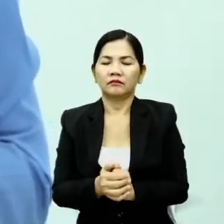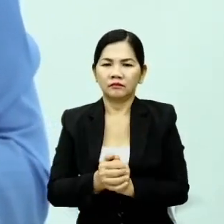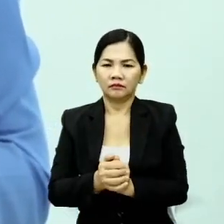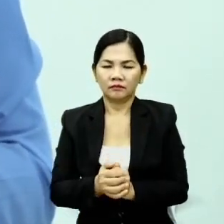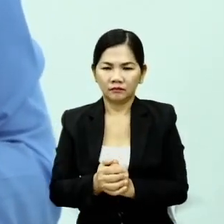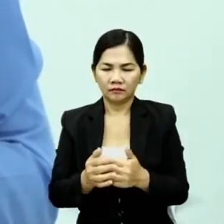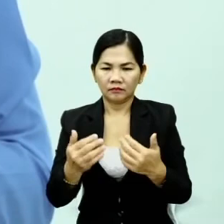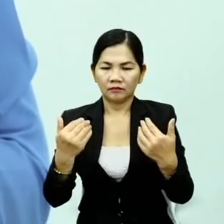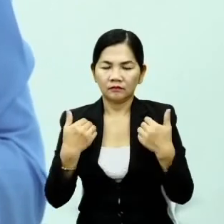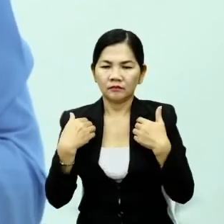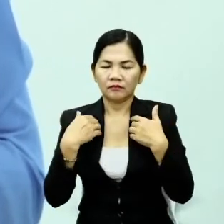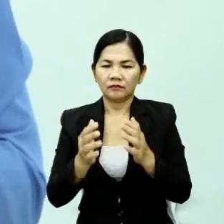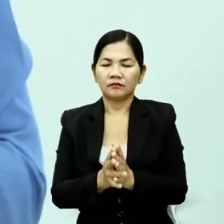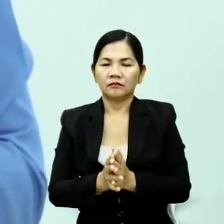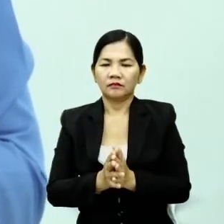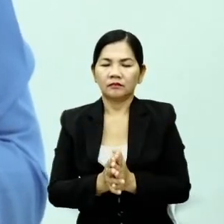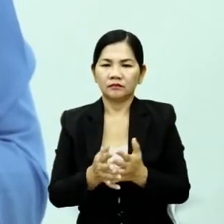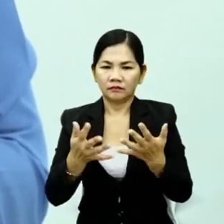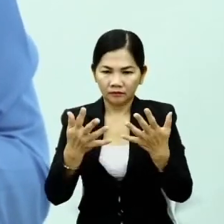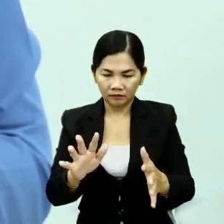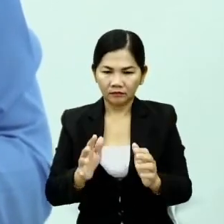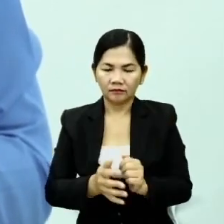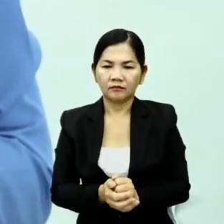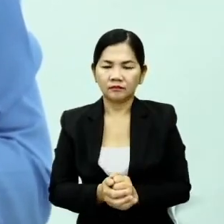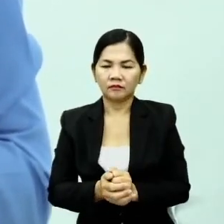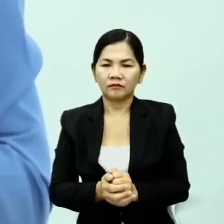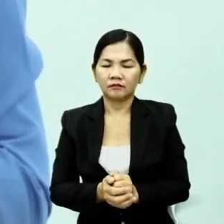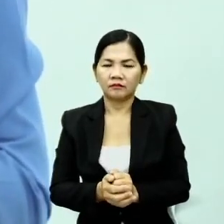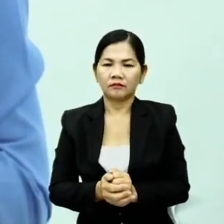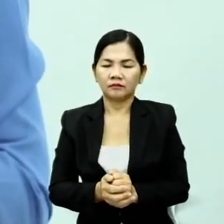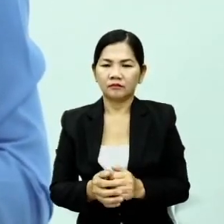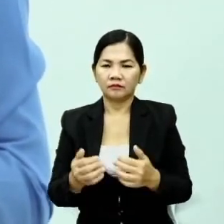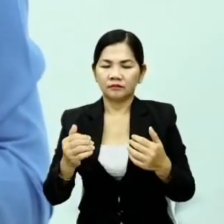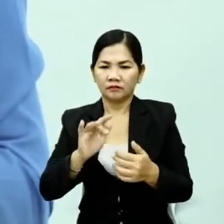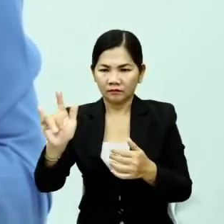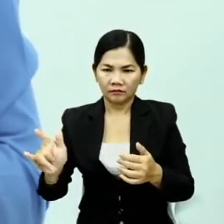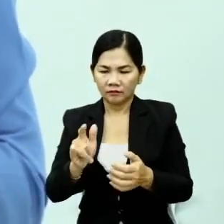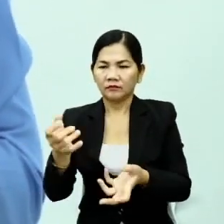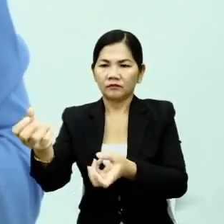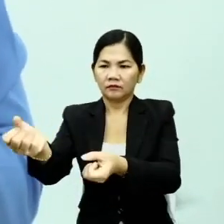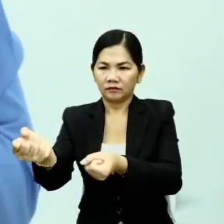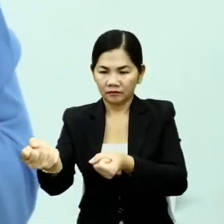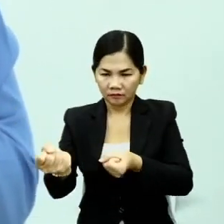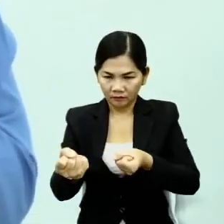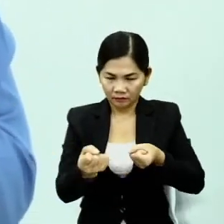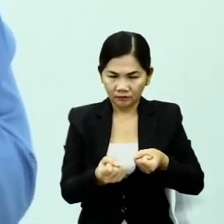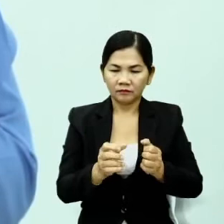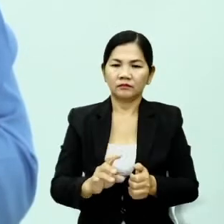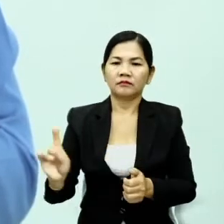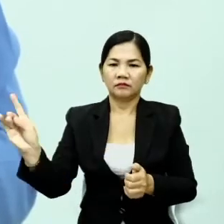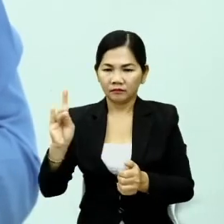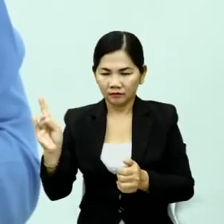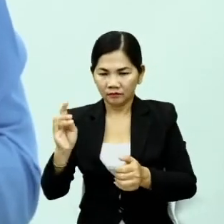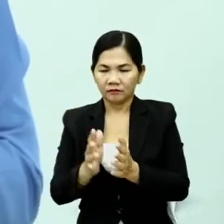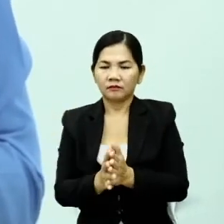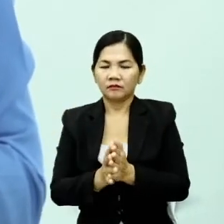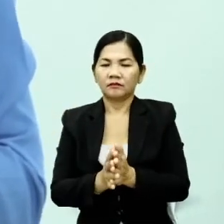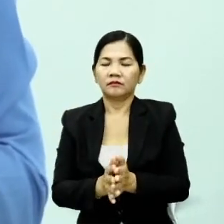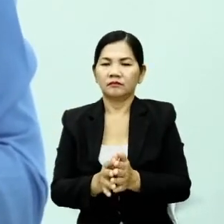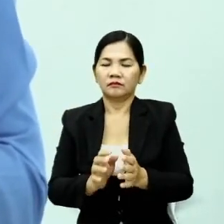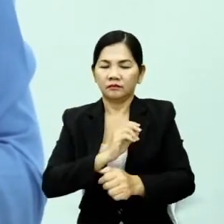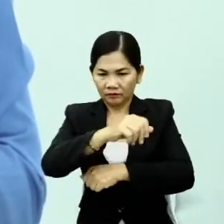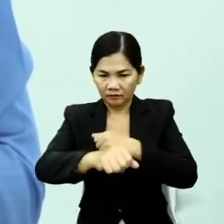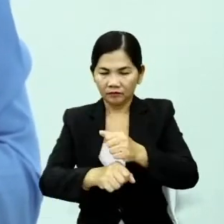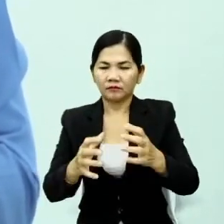vì chua rồi hành ở ổ tế chà cứ cái ai ở pra cầm lang sạp nắng đầm bay ố chà chưa